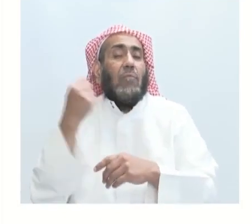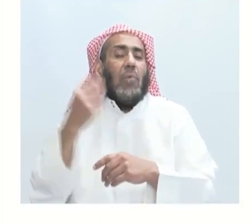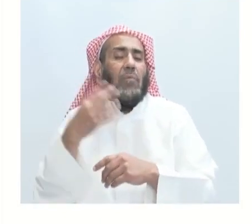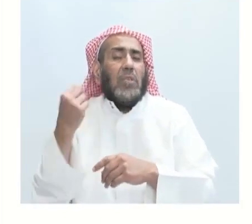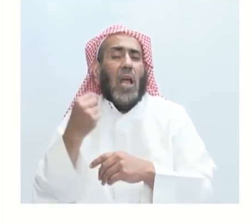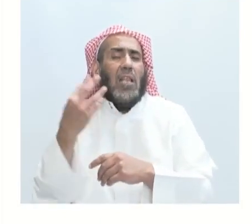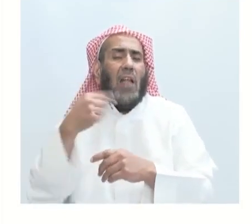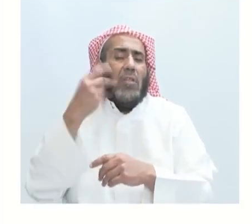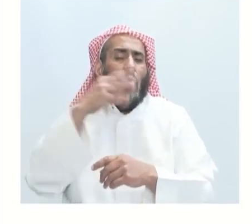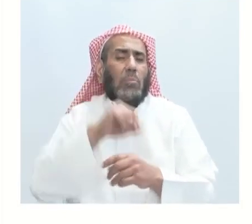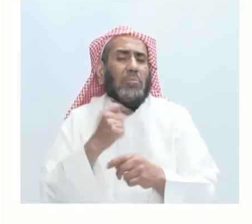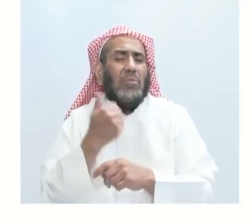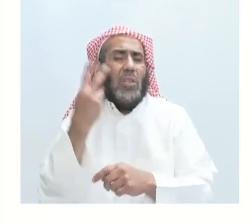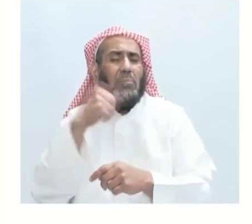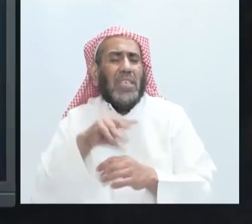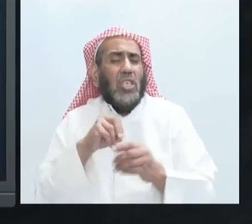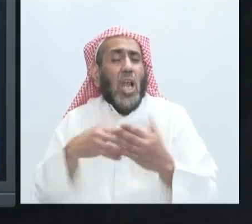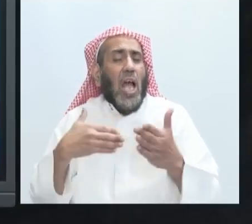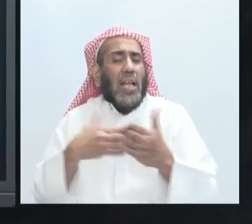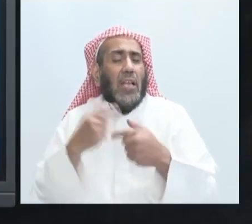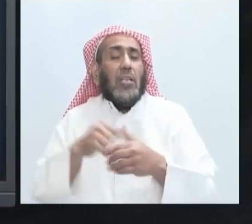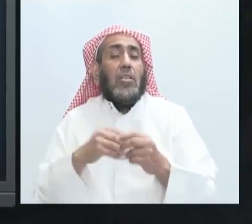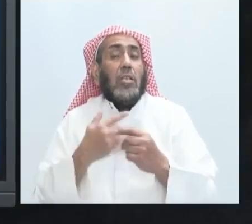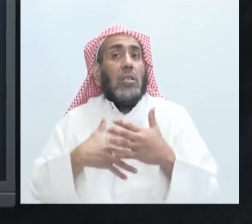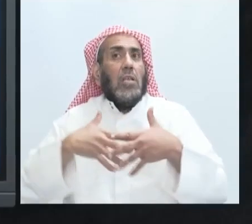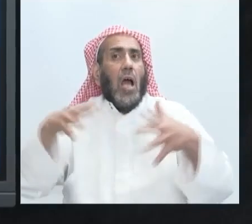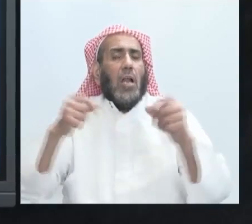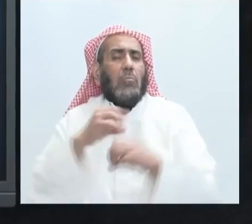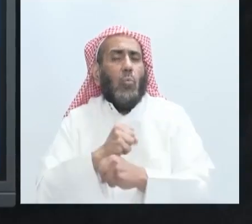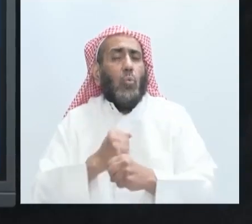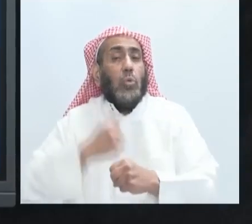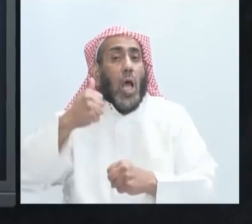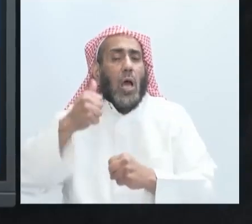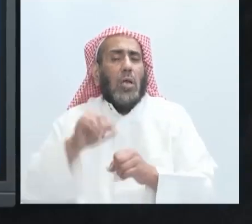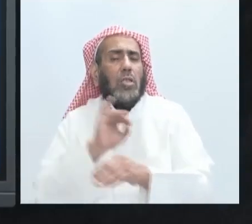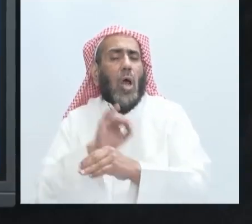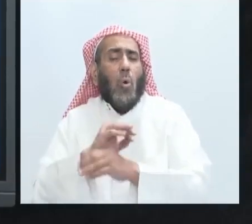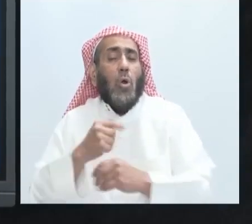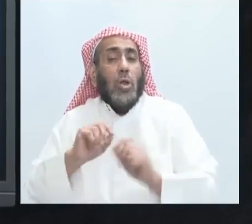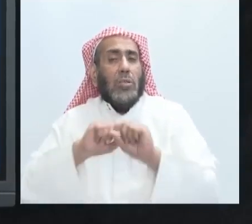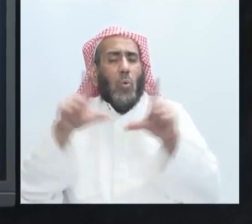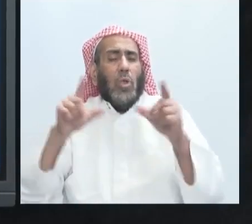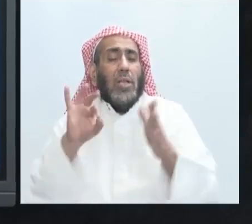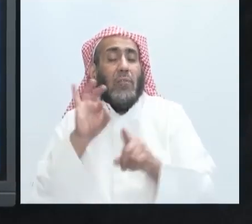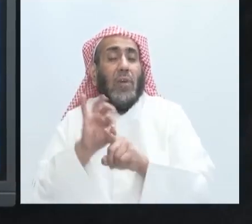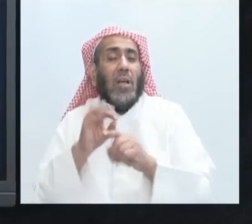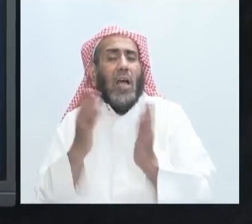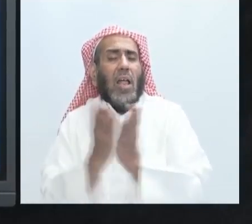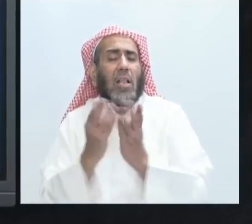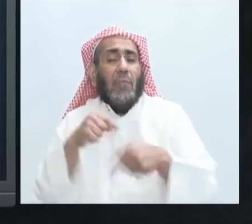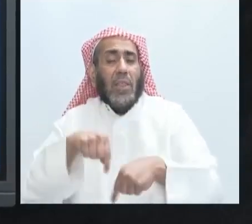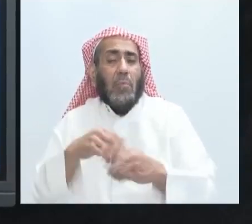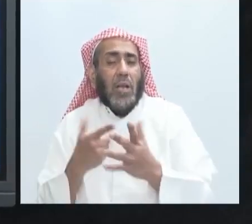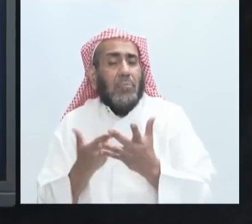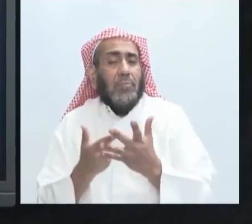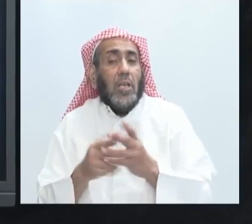1351 هذه الدعوه الاصلاحيه بدايه لازدهار الادب السعودي وبراء انصار الدعوه من ادباء لتوضيح اهدافها اغراض هذه الادب في هذه